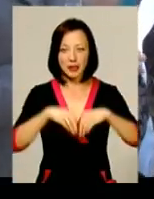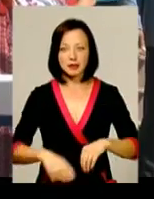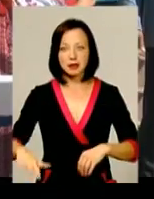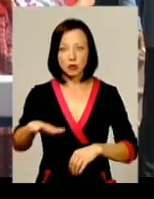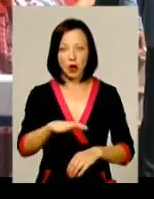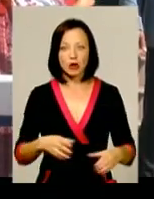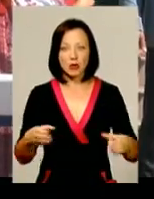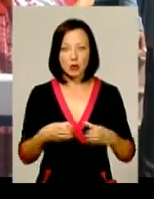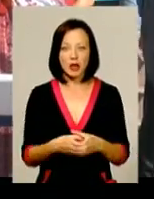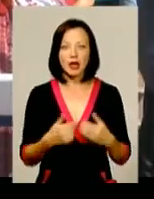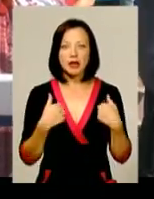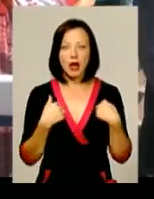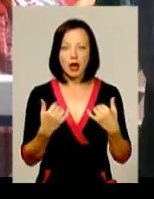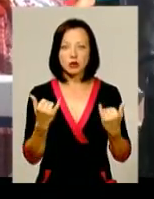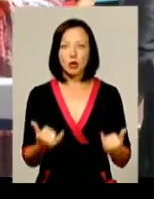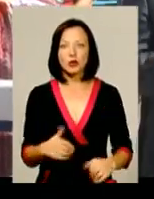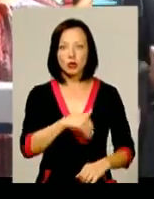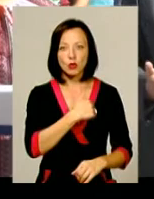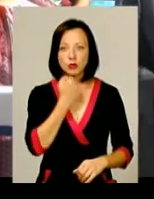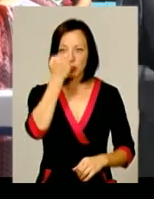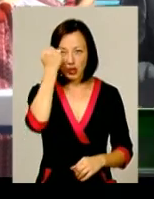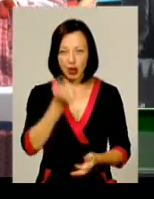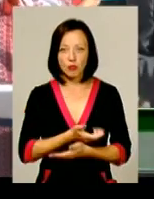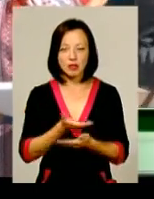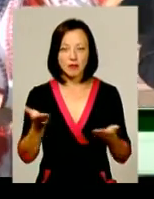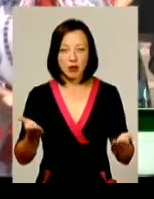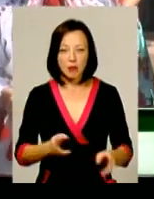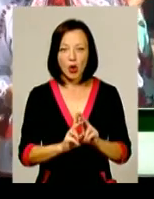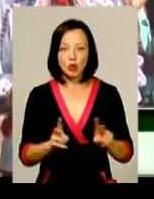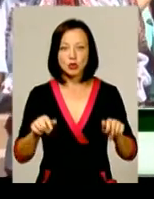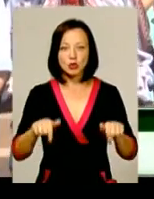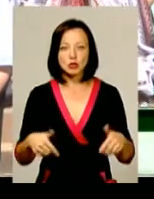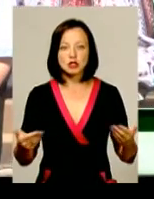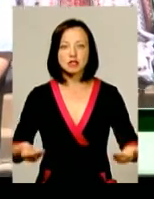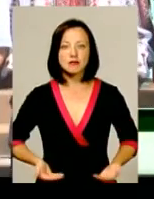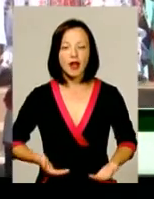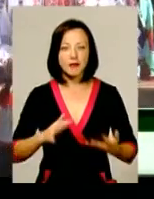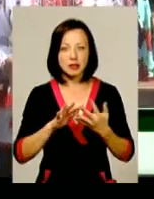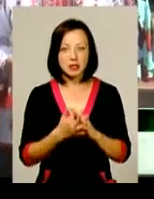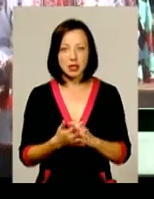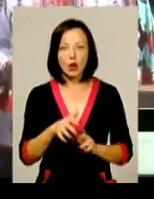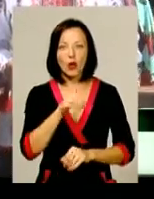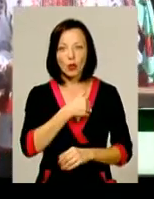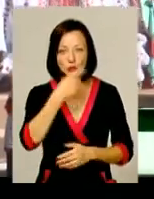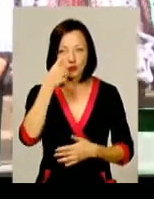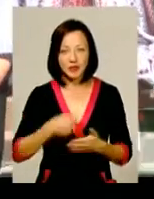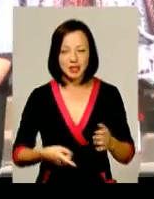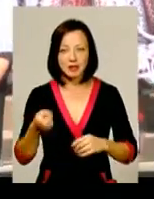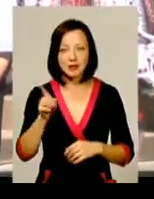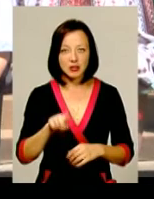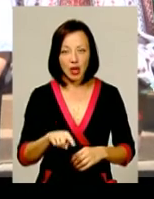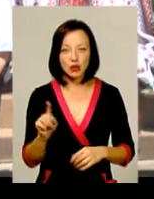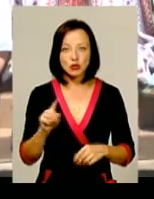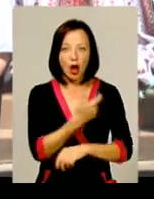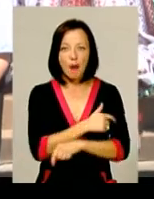громади. Я сьогодні хочу подякувати вам усім, в першу чергу, тим, хто тут живе на селі. Я хочу вірити в те, що